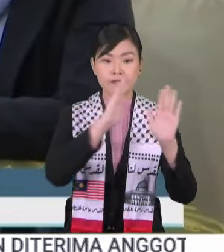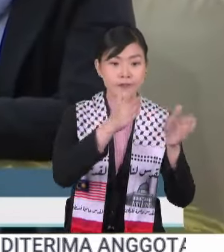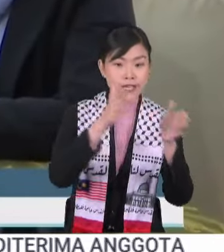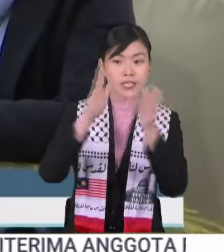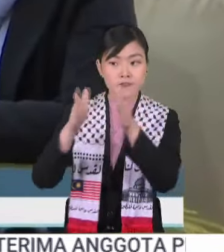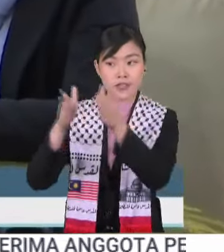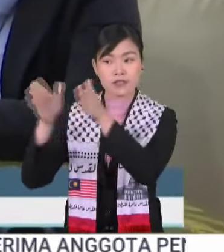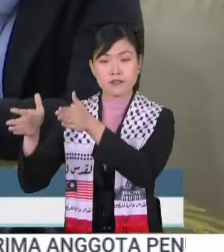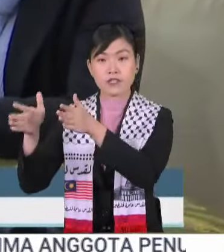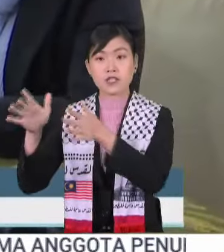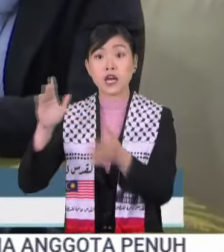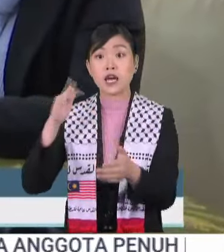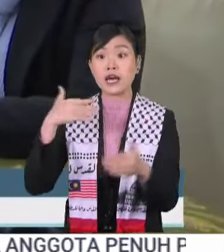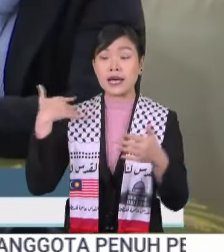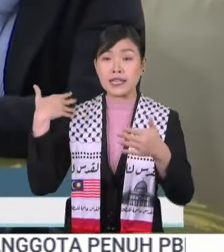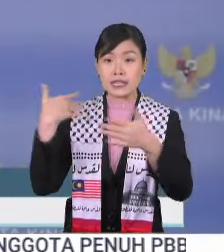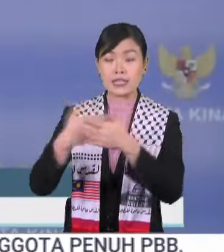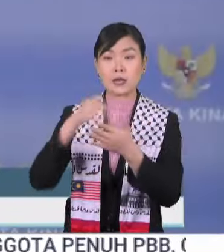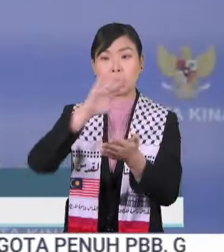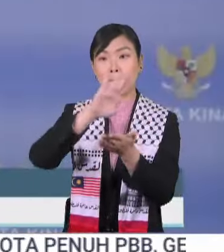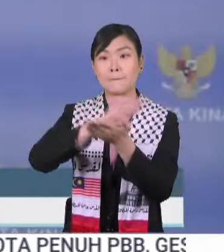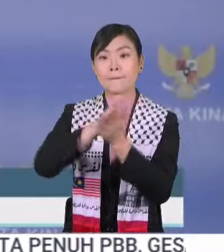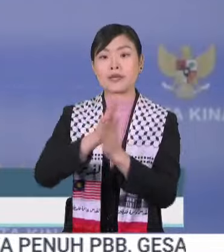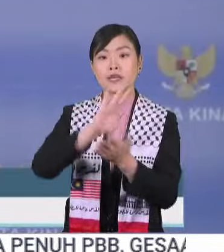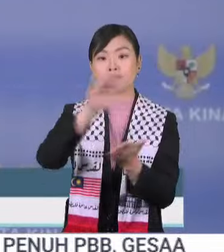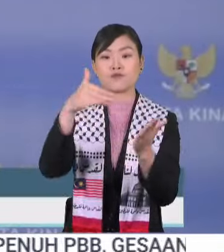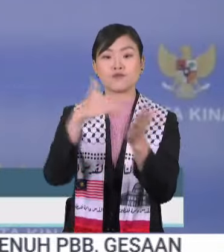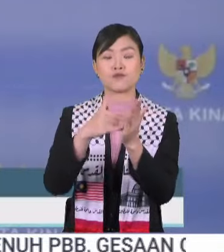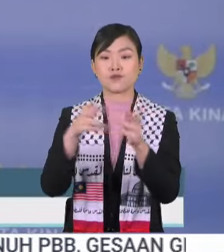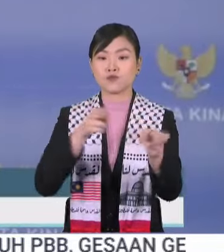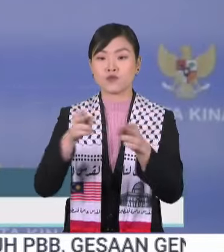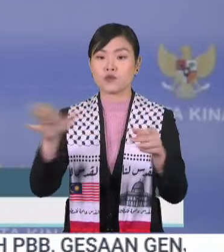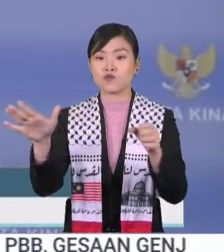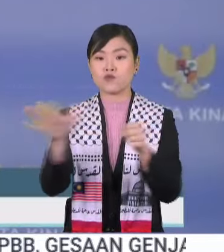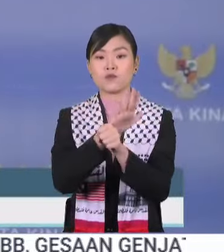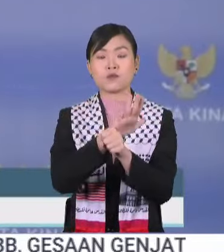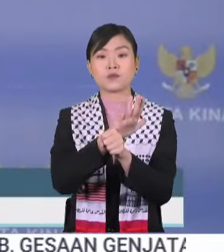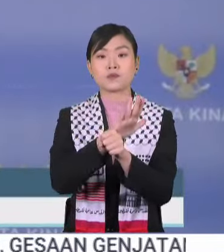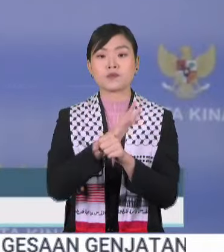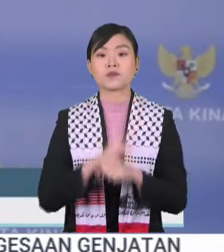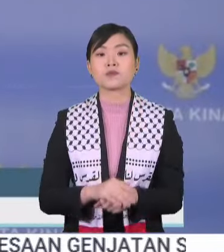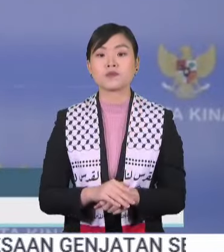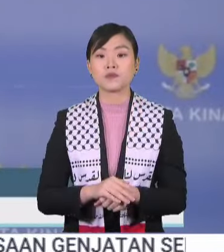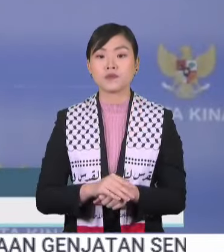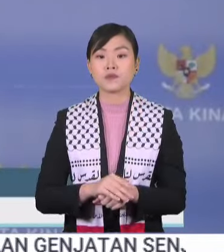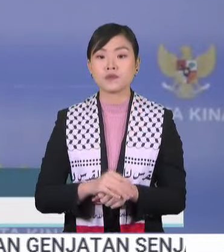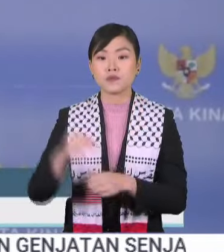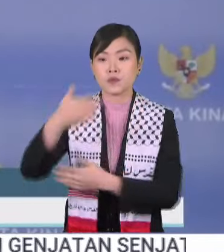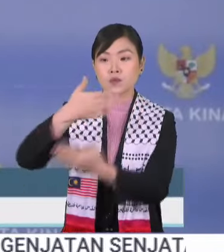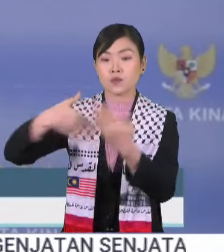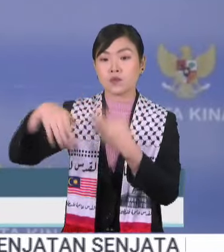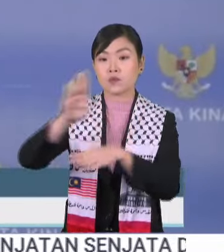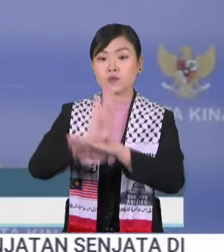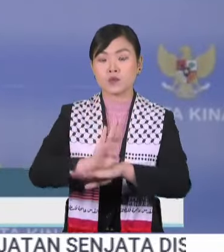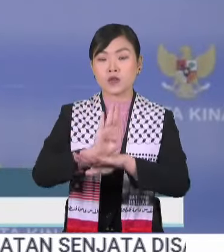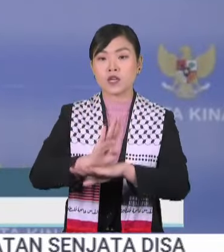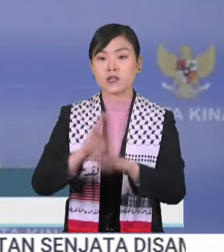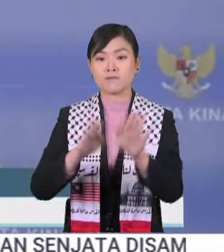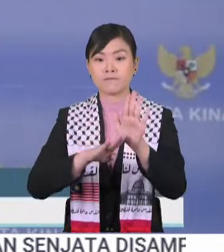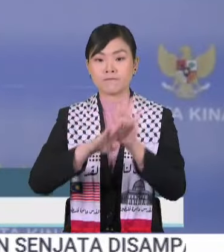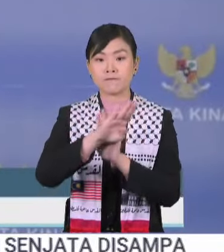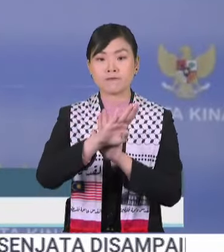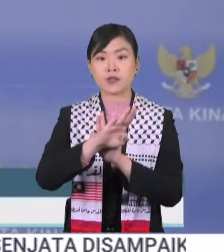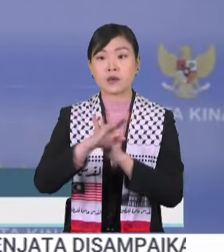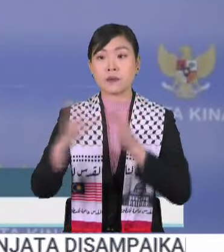sehingga menjadi ibu kota yang lengkap hubungan sosial budaya akan semakin meningkat antara Sabah